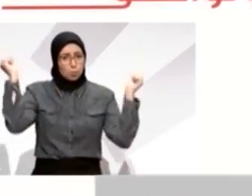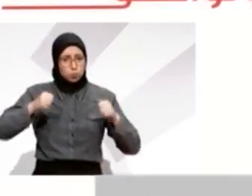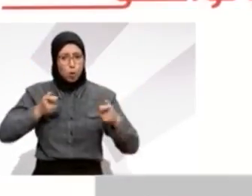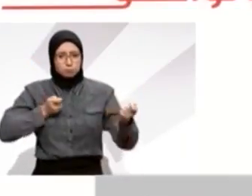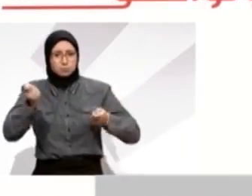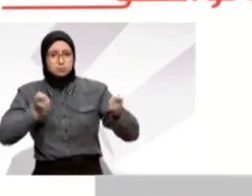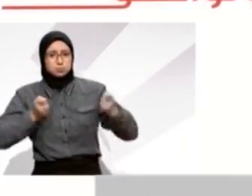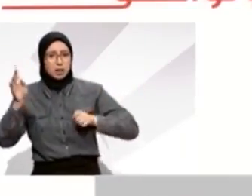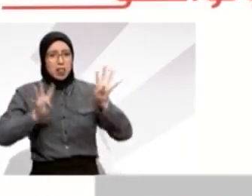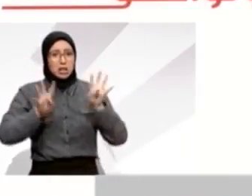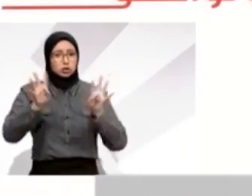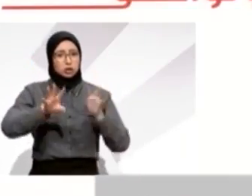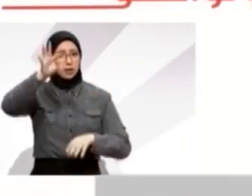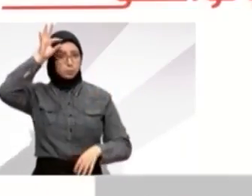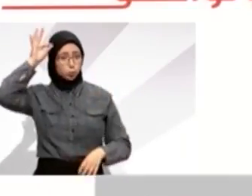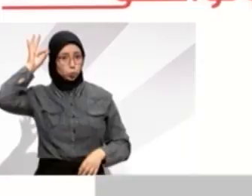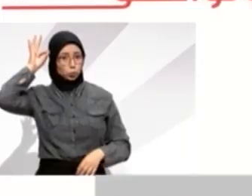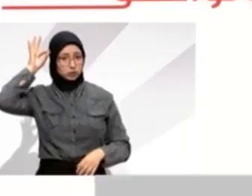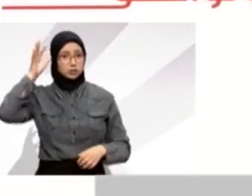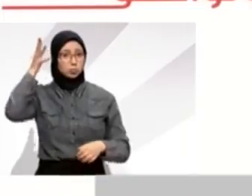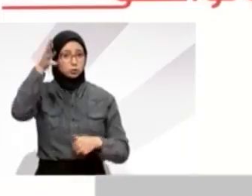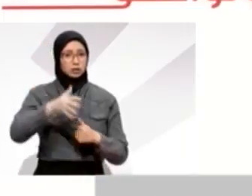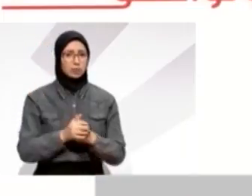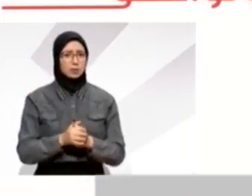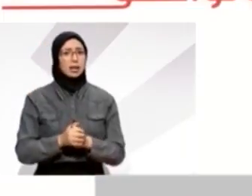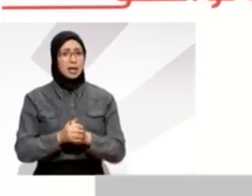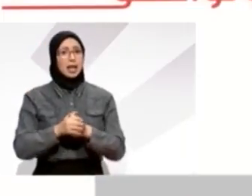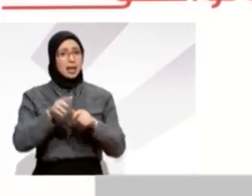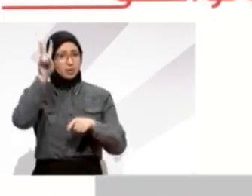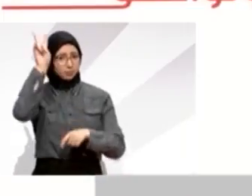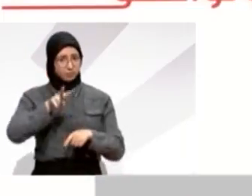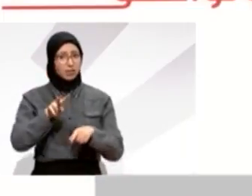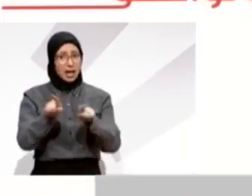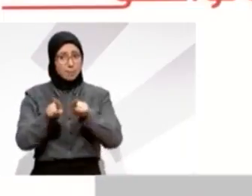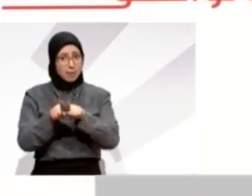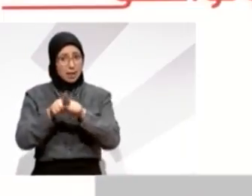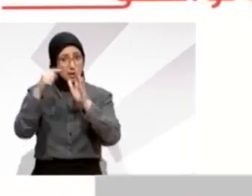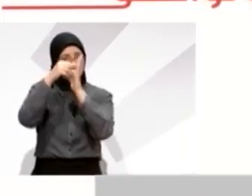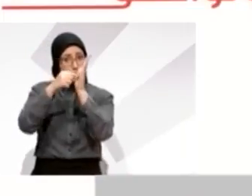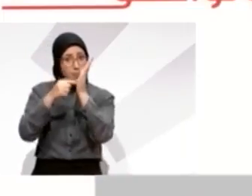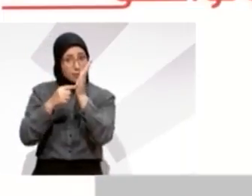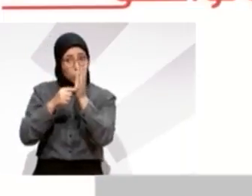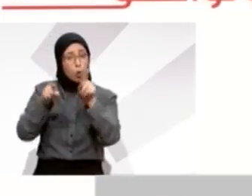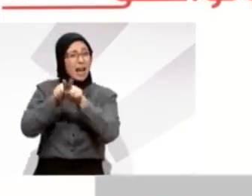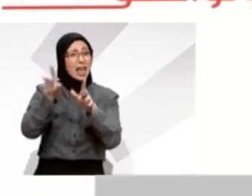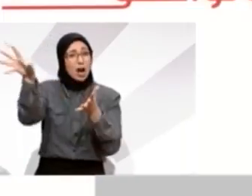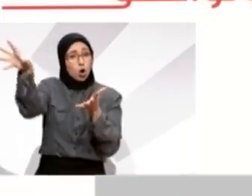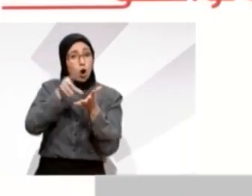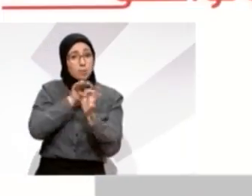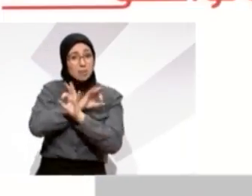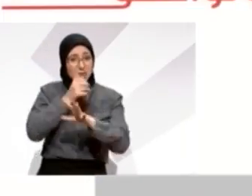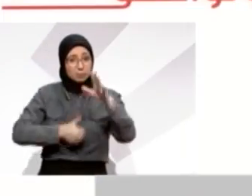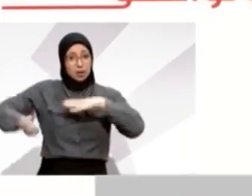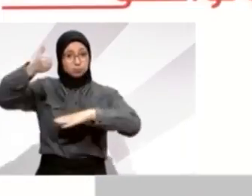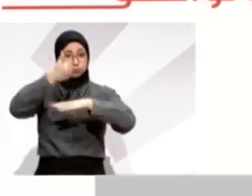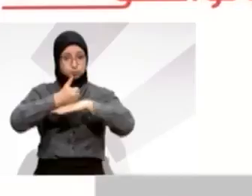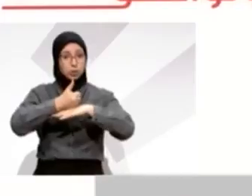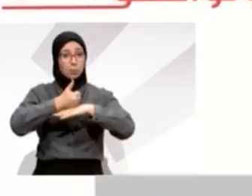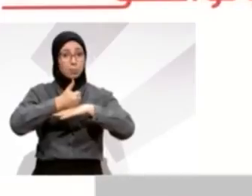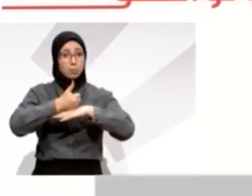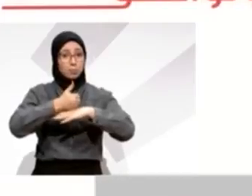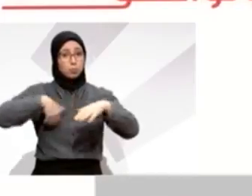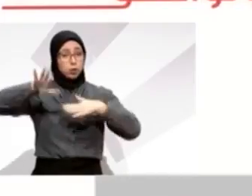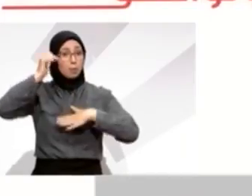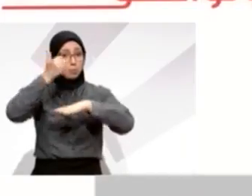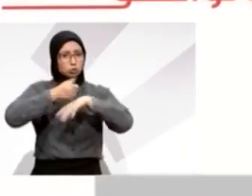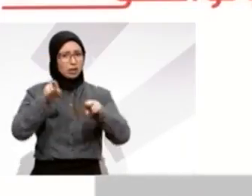قياده الشعب التونسي ومصير الشعب التونسي هذه الشروط يجب استنساخ وهو تطبيقها على المترشح الانتخابات الرئاسيه من